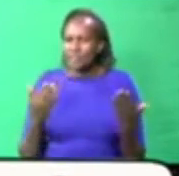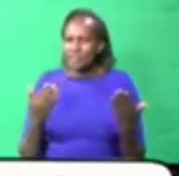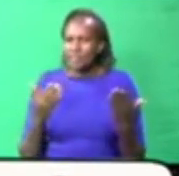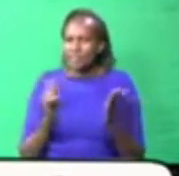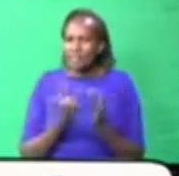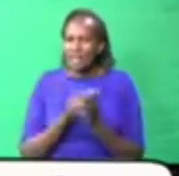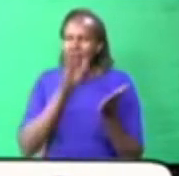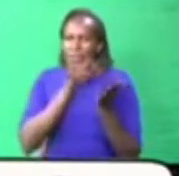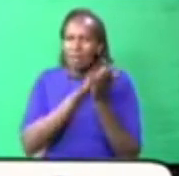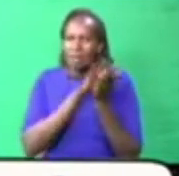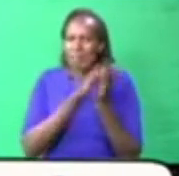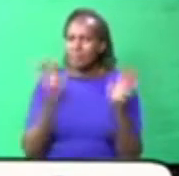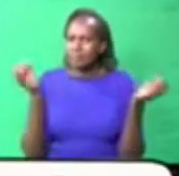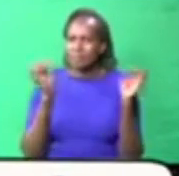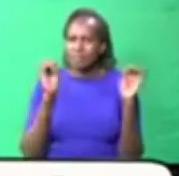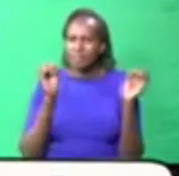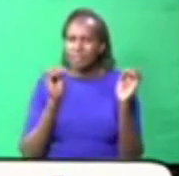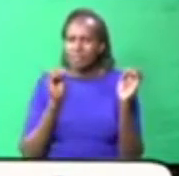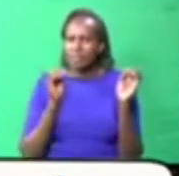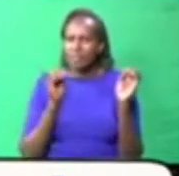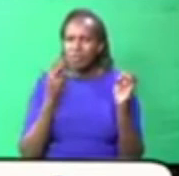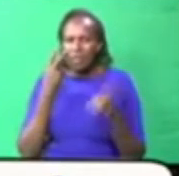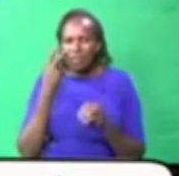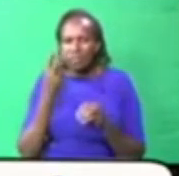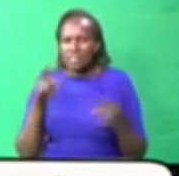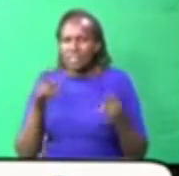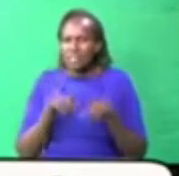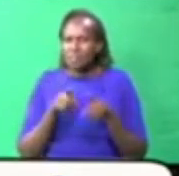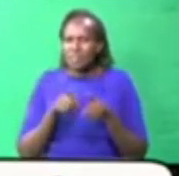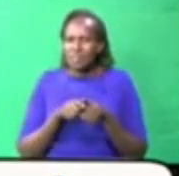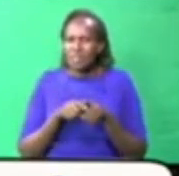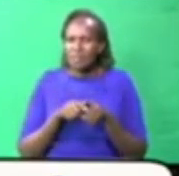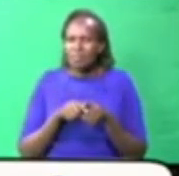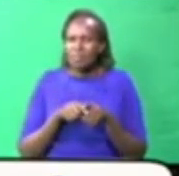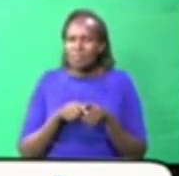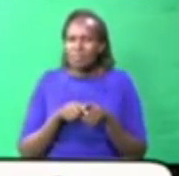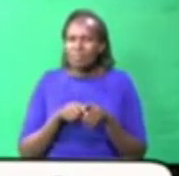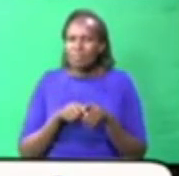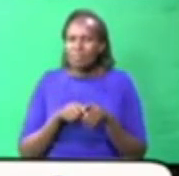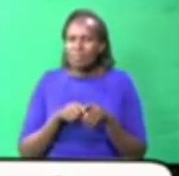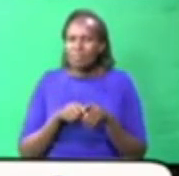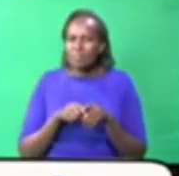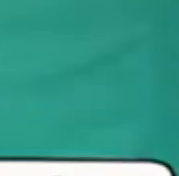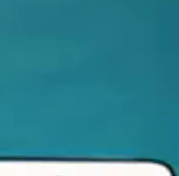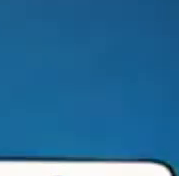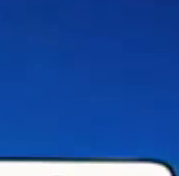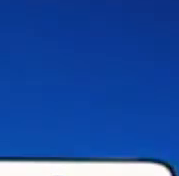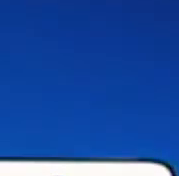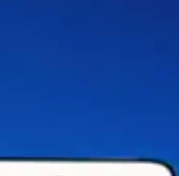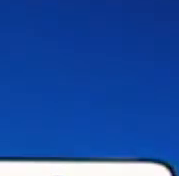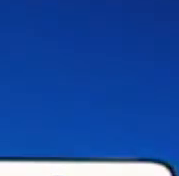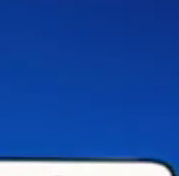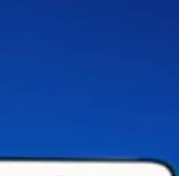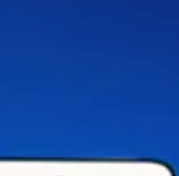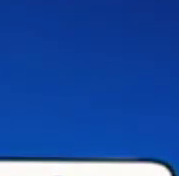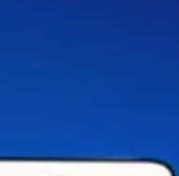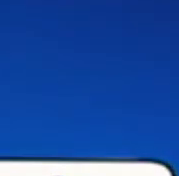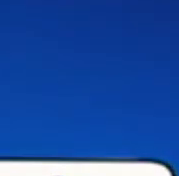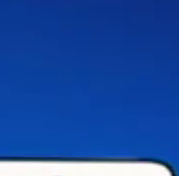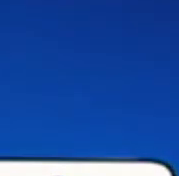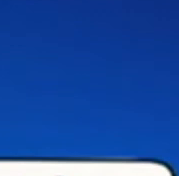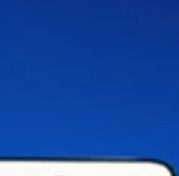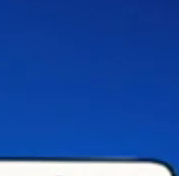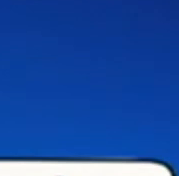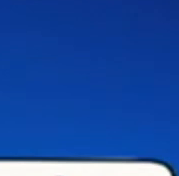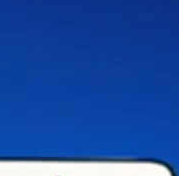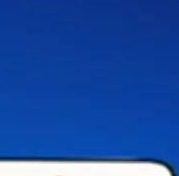propaganda. Tumiona vile kumeletwa hata body bags nyingi. Let me tell you, if we do not renounce, I want today to decree